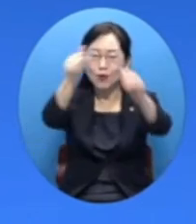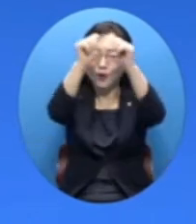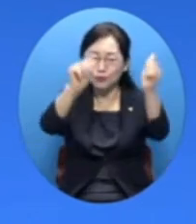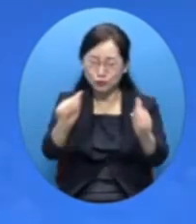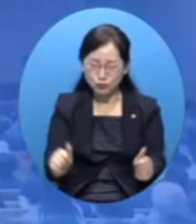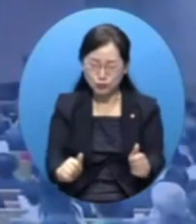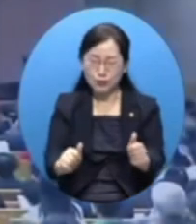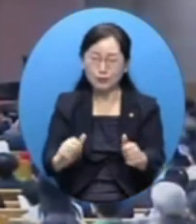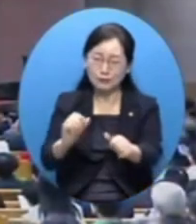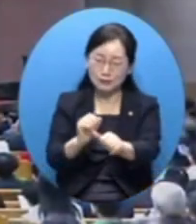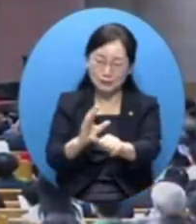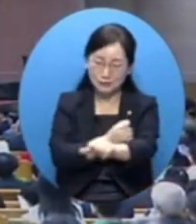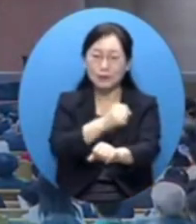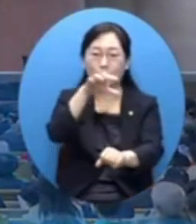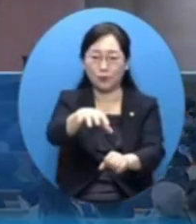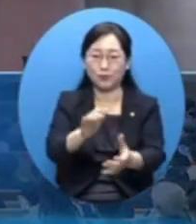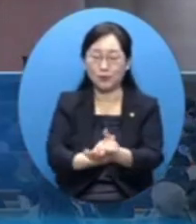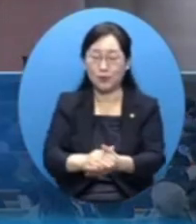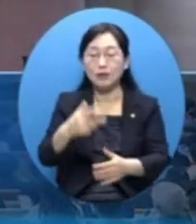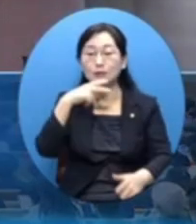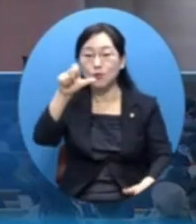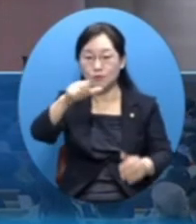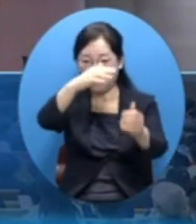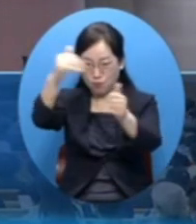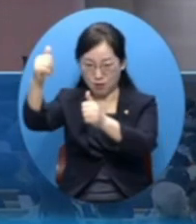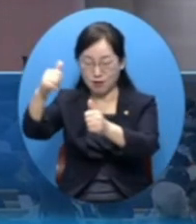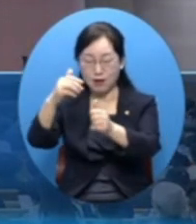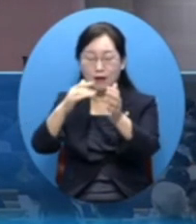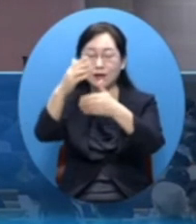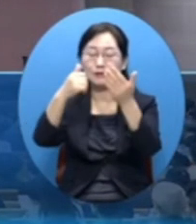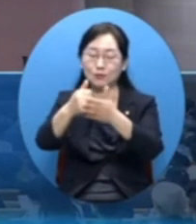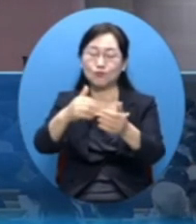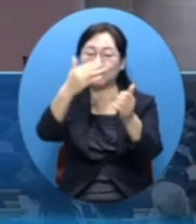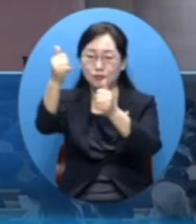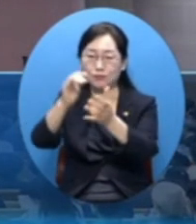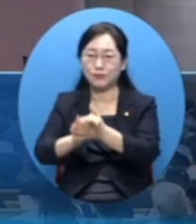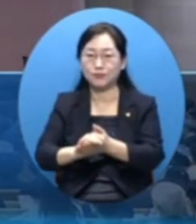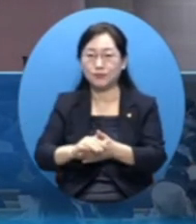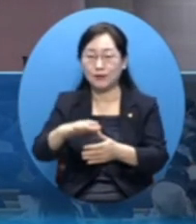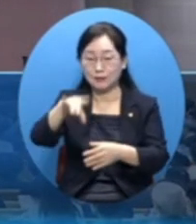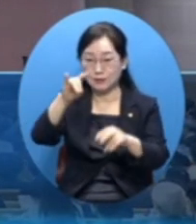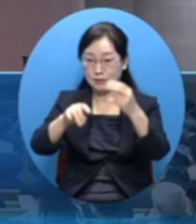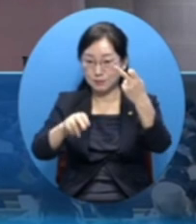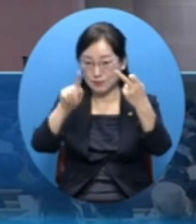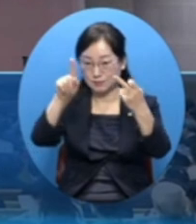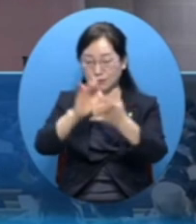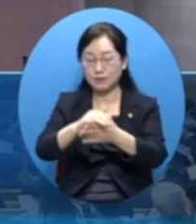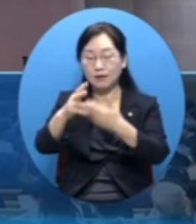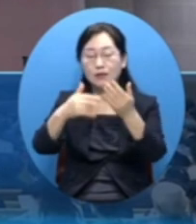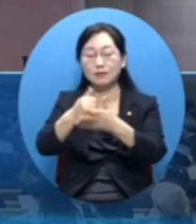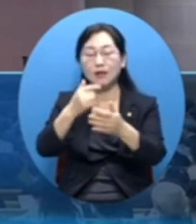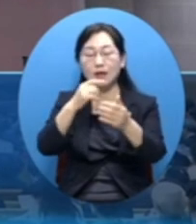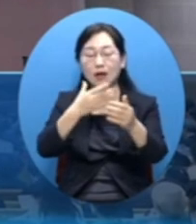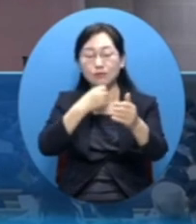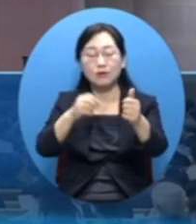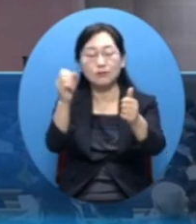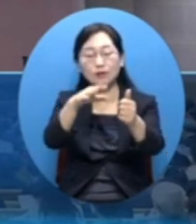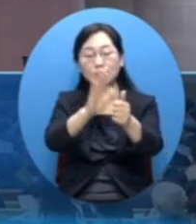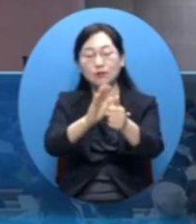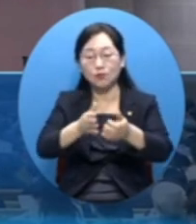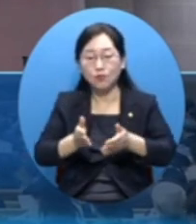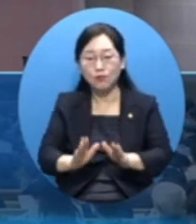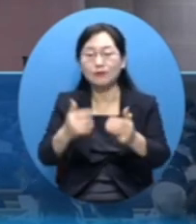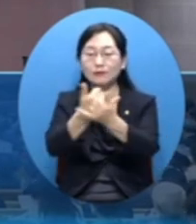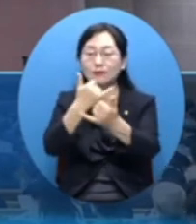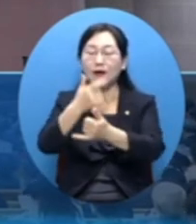75세에 부르십니다 창세기 12장 1절 보면께서 아브라함에게 이르시되 너는 너의 고향과 친척과 아버지의을 떠나